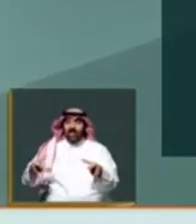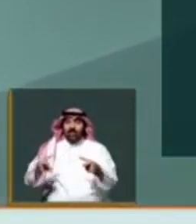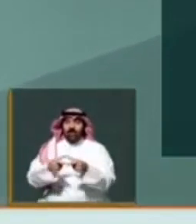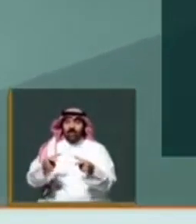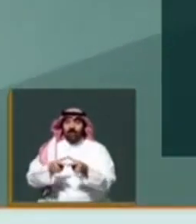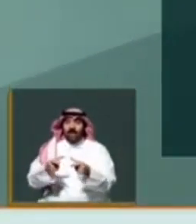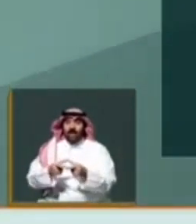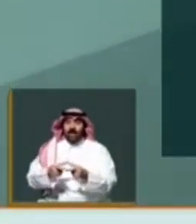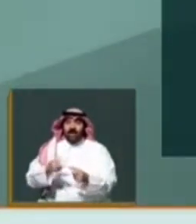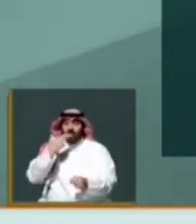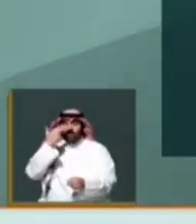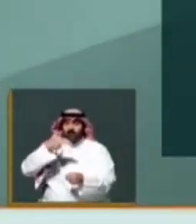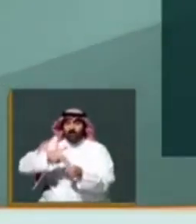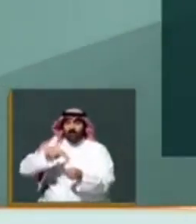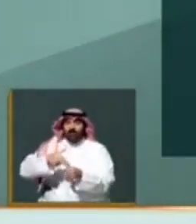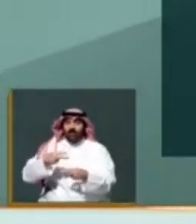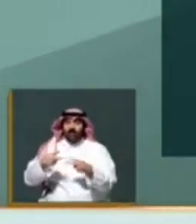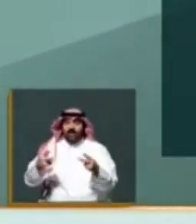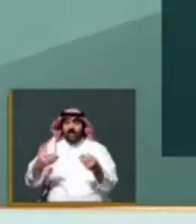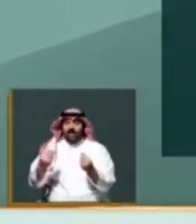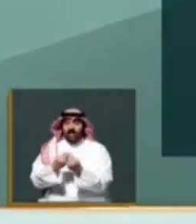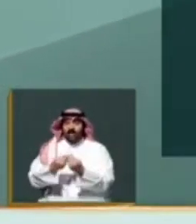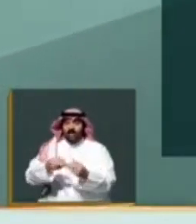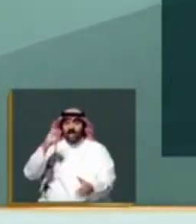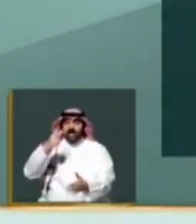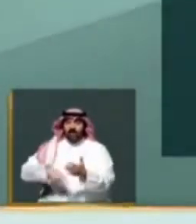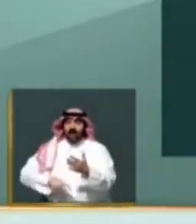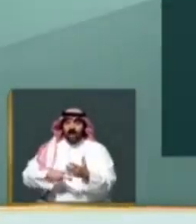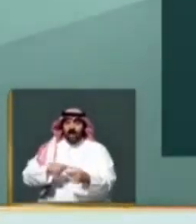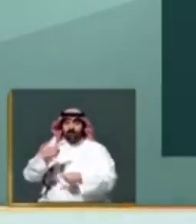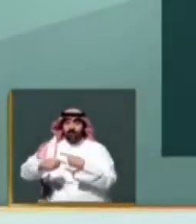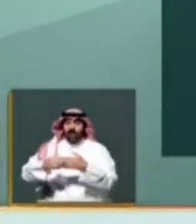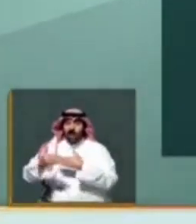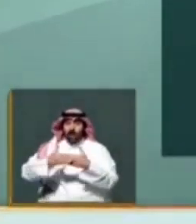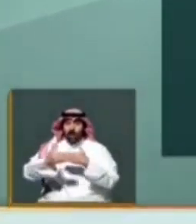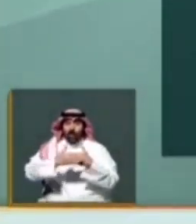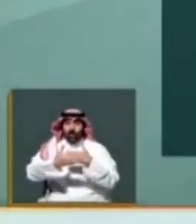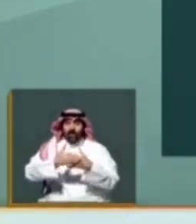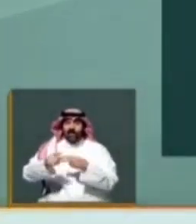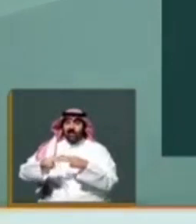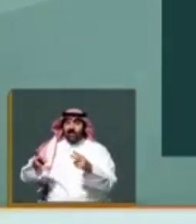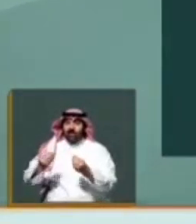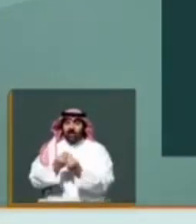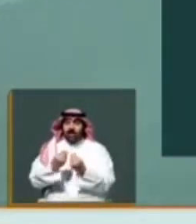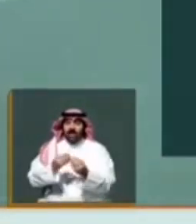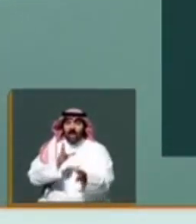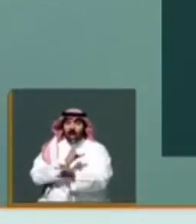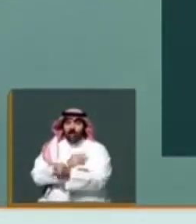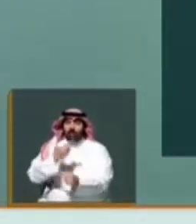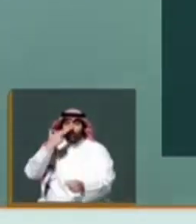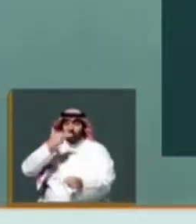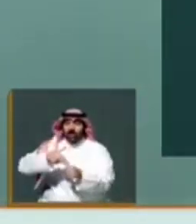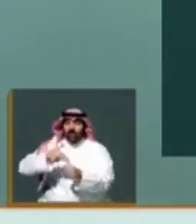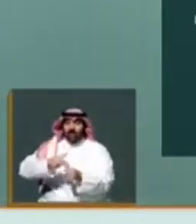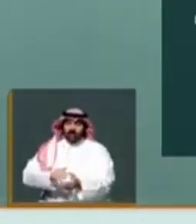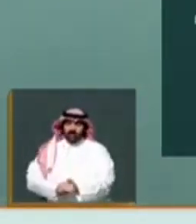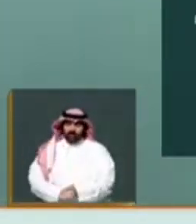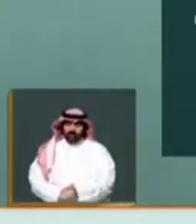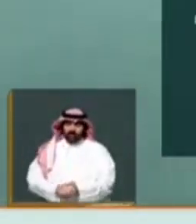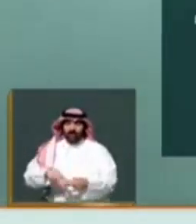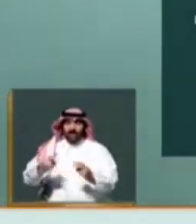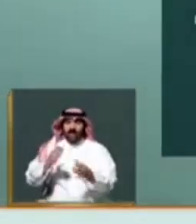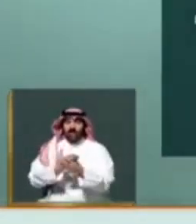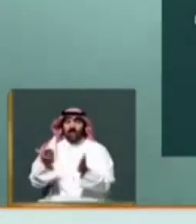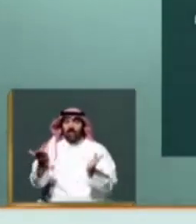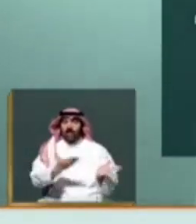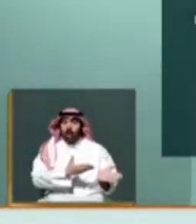من الدول الأخرى بهدف السعي للوصول إلى اتفاق عادل يعيد التوازن المنشود للأسواق البترولية. وتأتي هذه